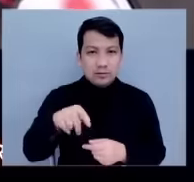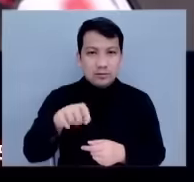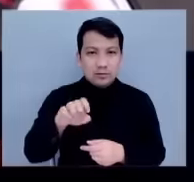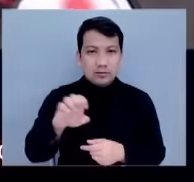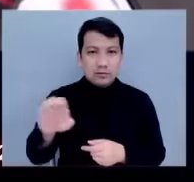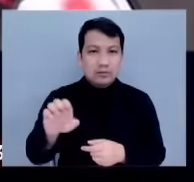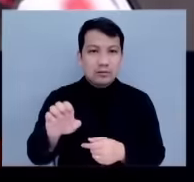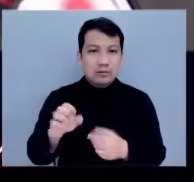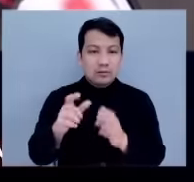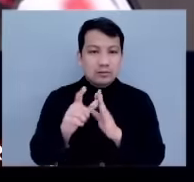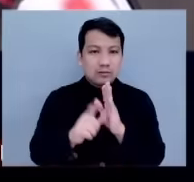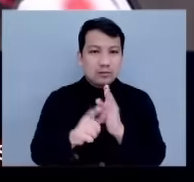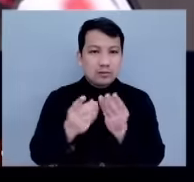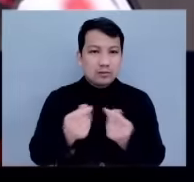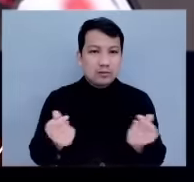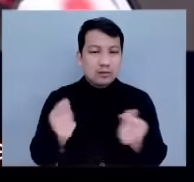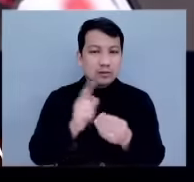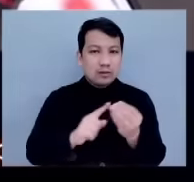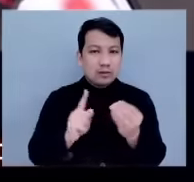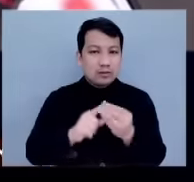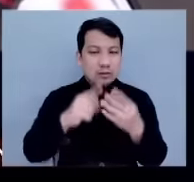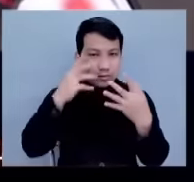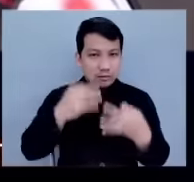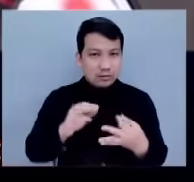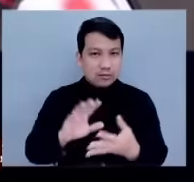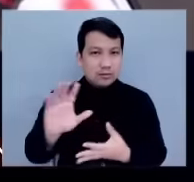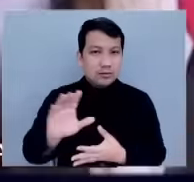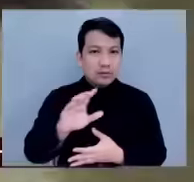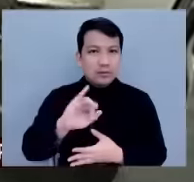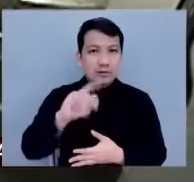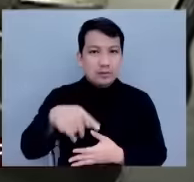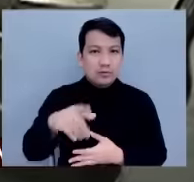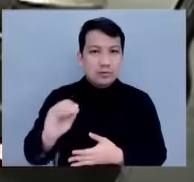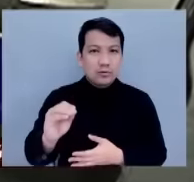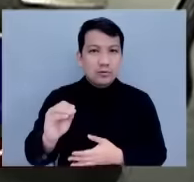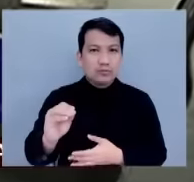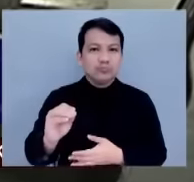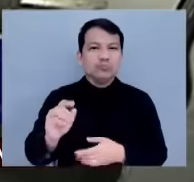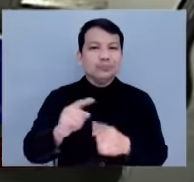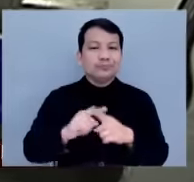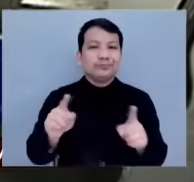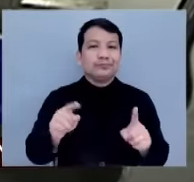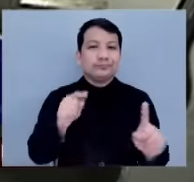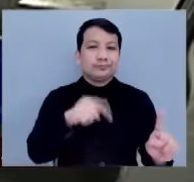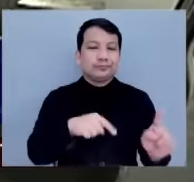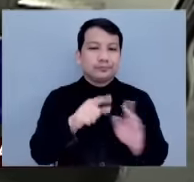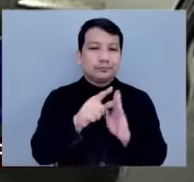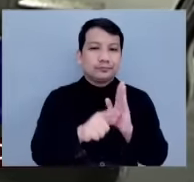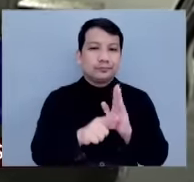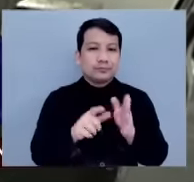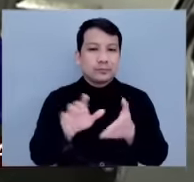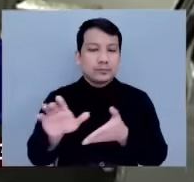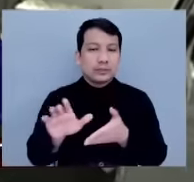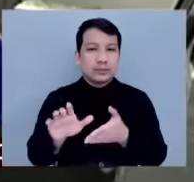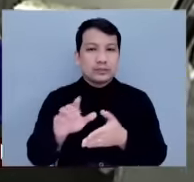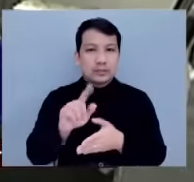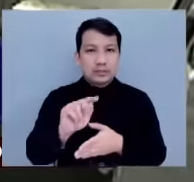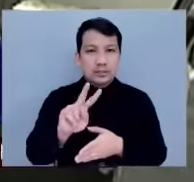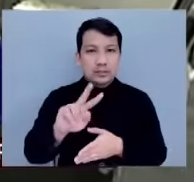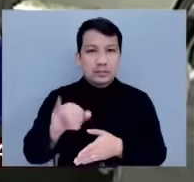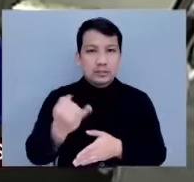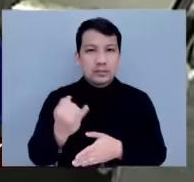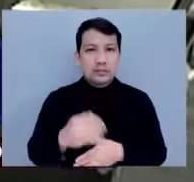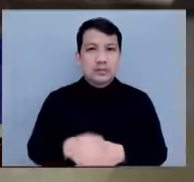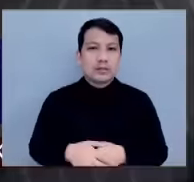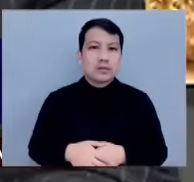legal remedies kaugnay ng desisyon ng IPO. Pero para sa legal counsel ng TVJ. Sana